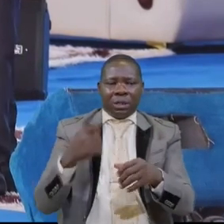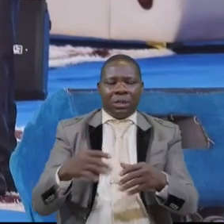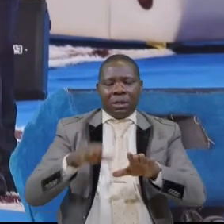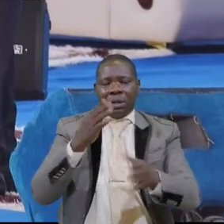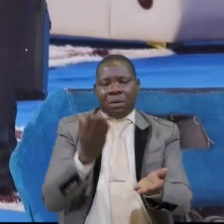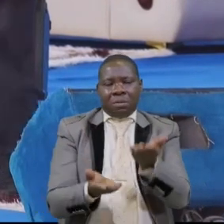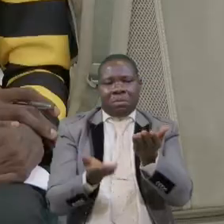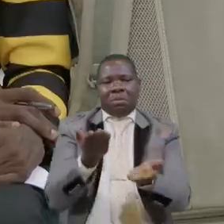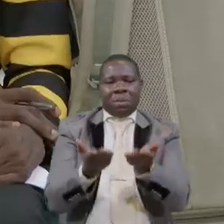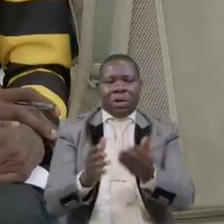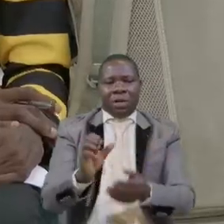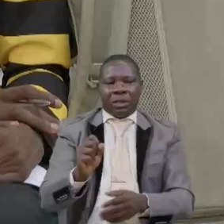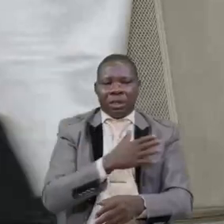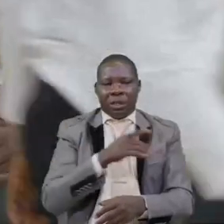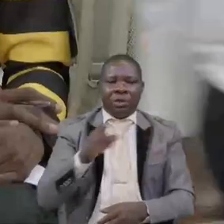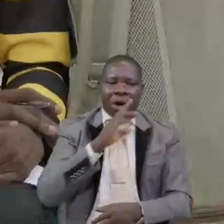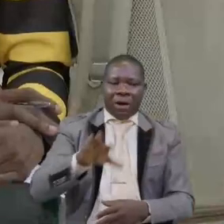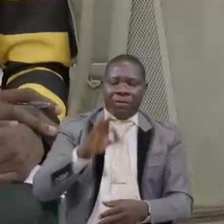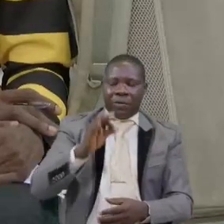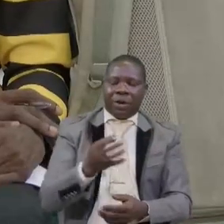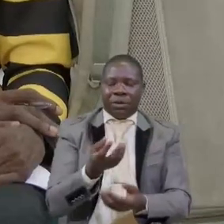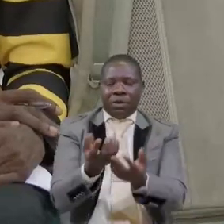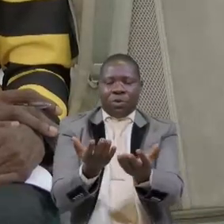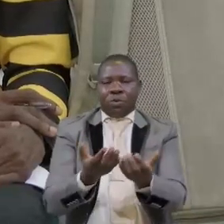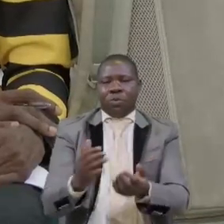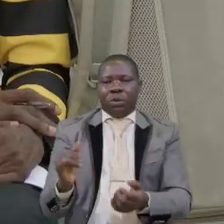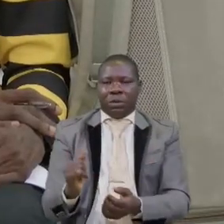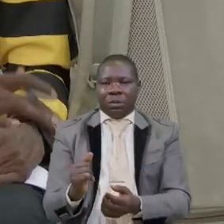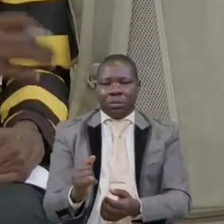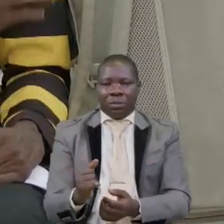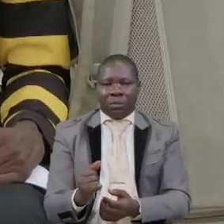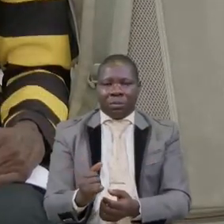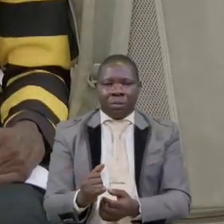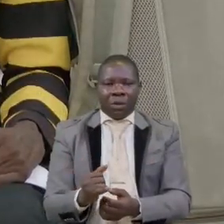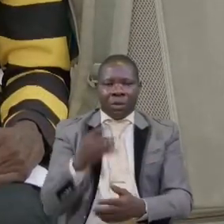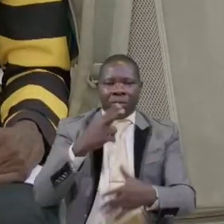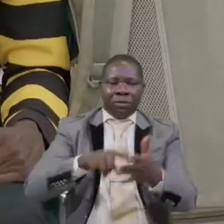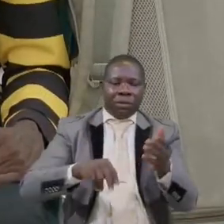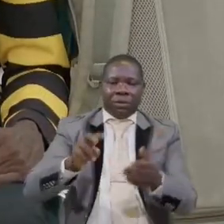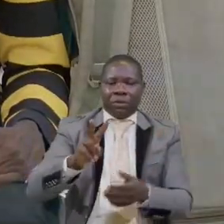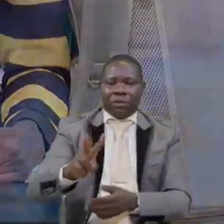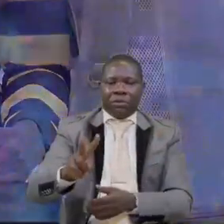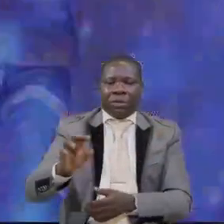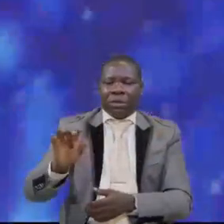été trouvé léger. Verset 28. Verset 28.